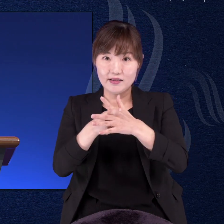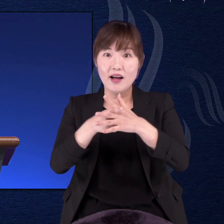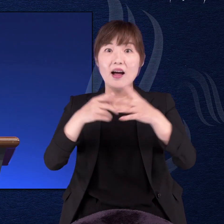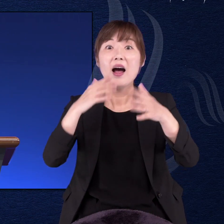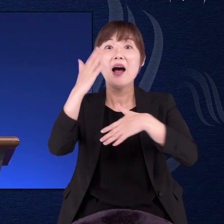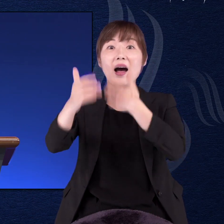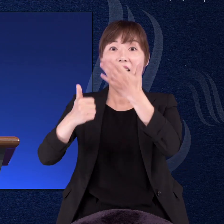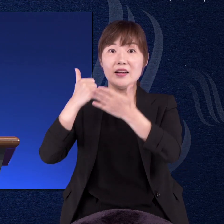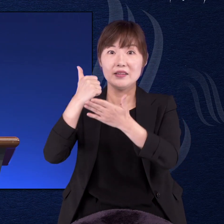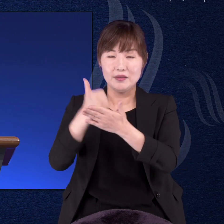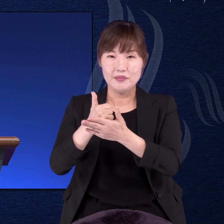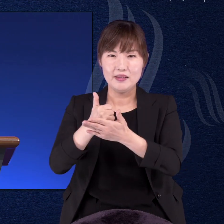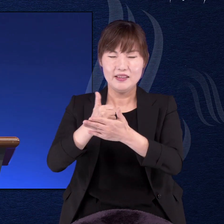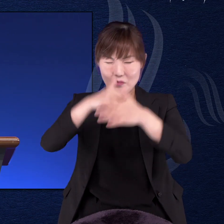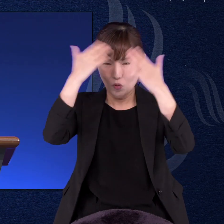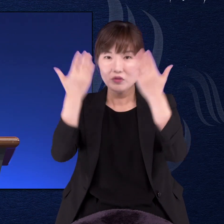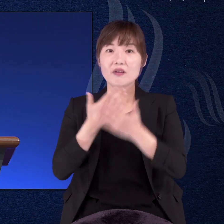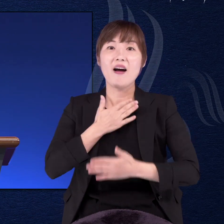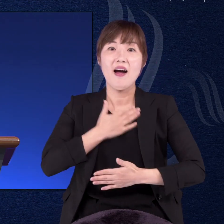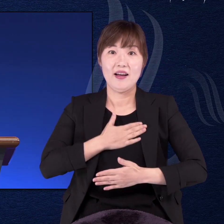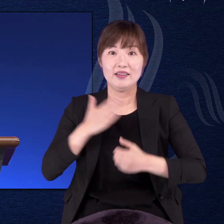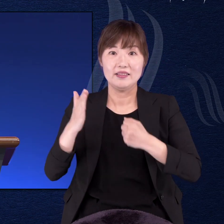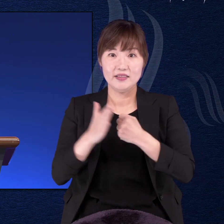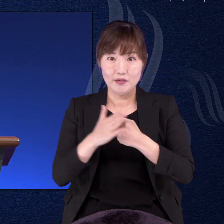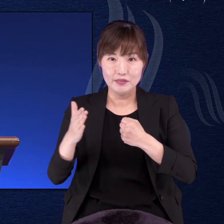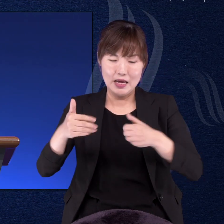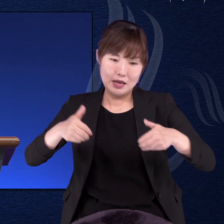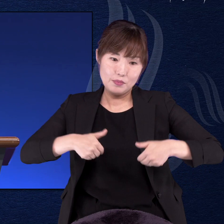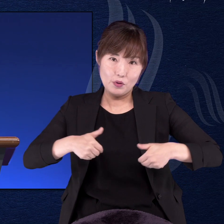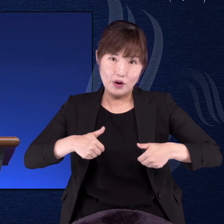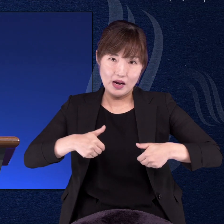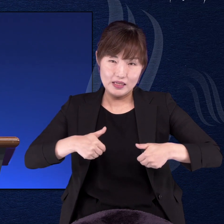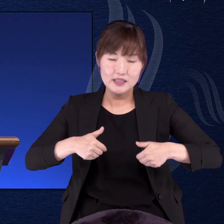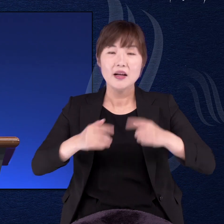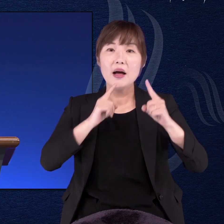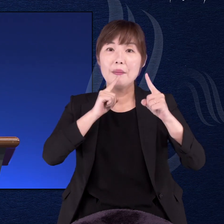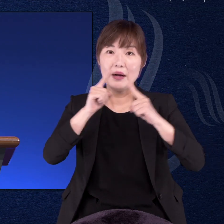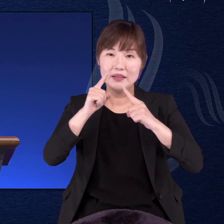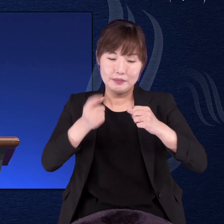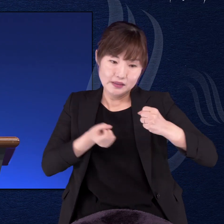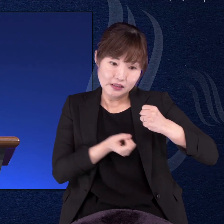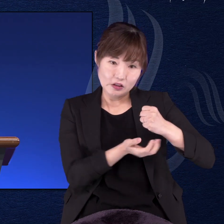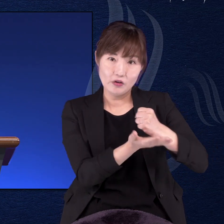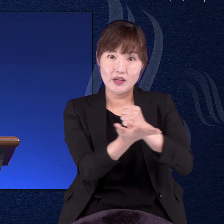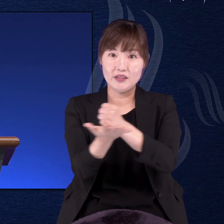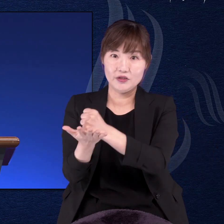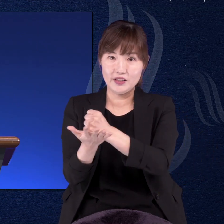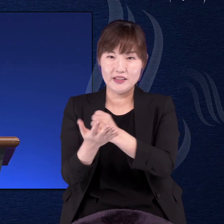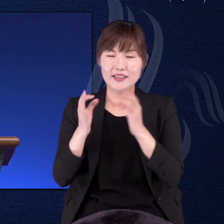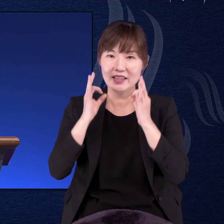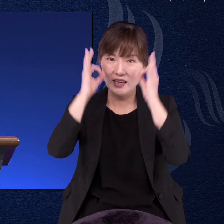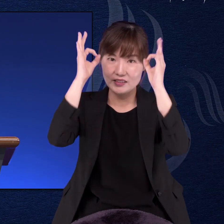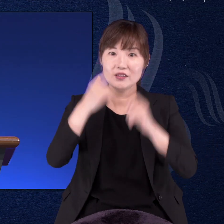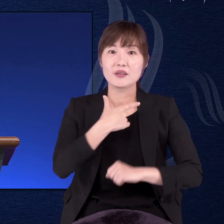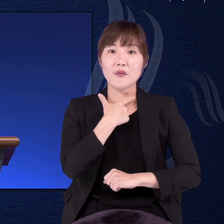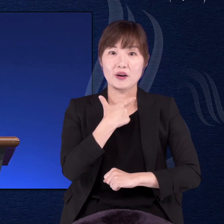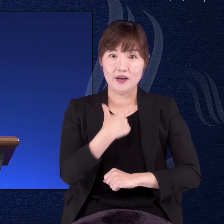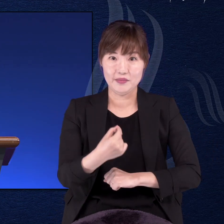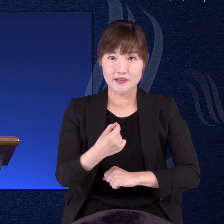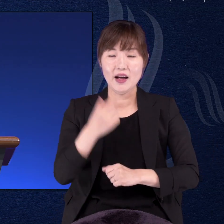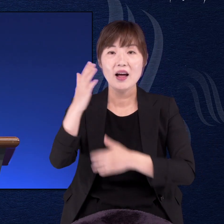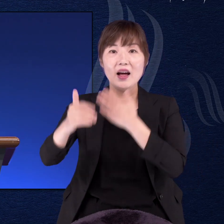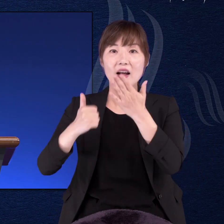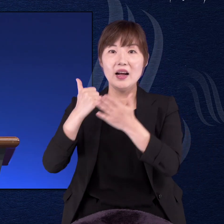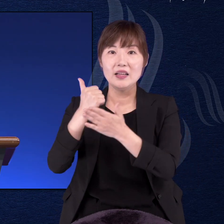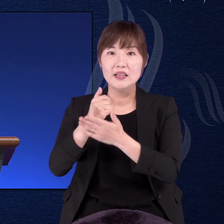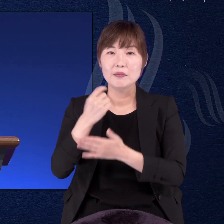다 아시오니 그분들께 필요한 전하고자 하시는 말씀을 전해주시길 간절히 바랍니다. 하나님 홀로